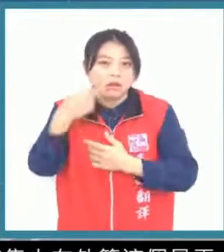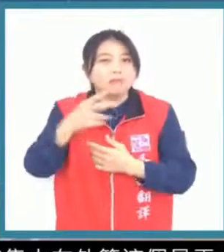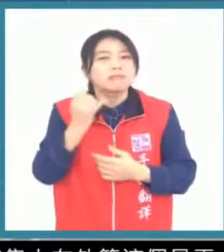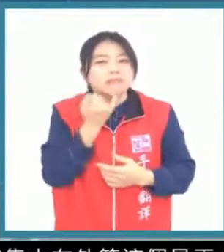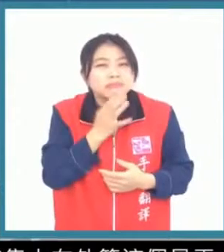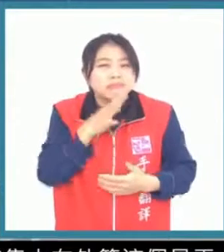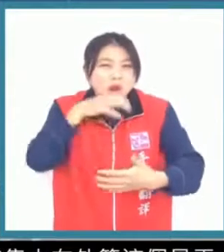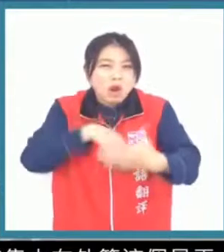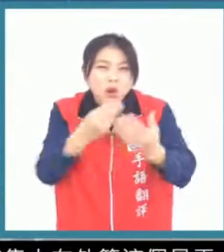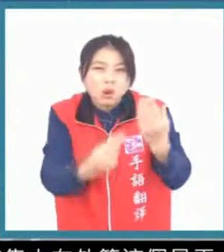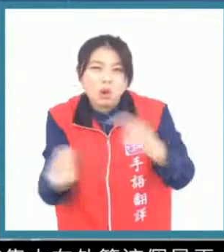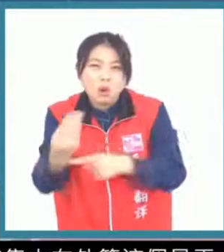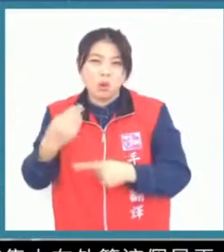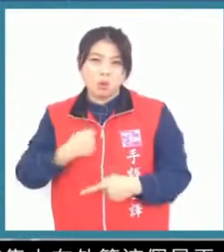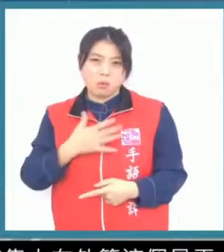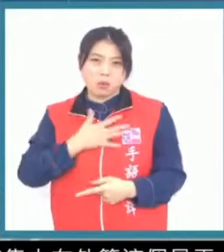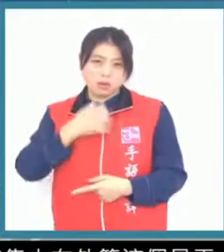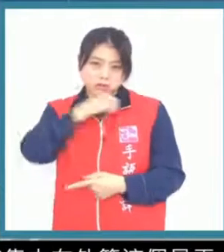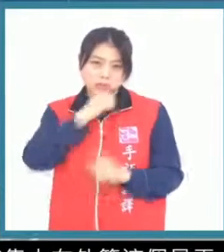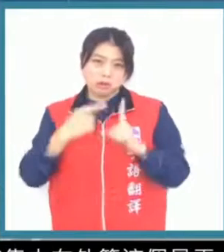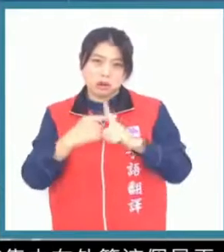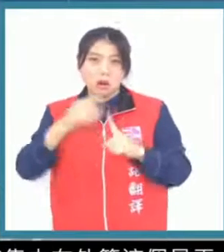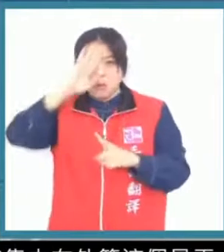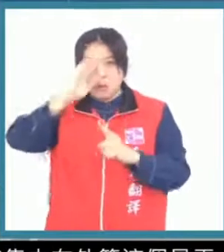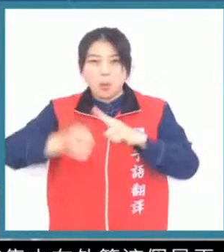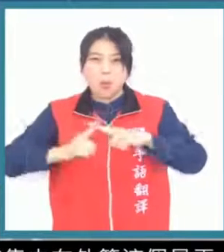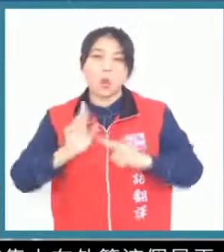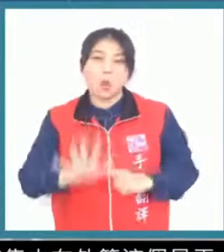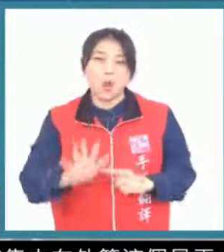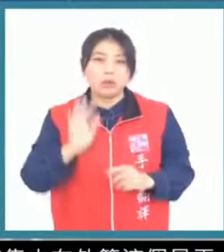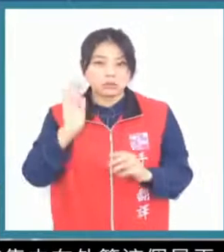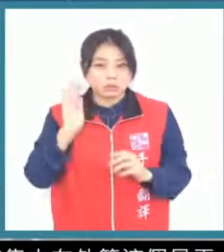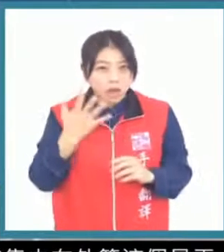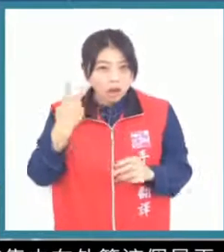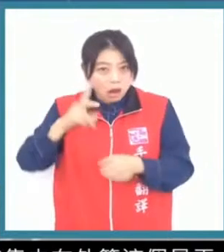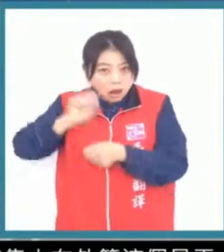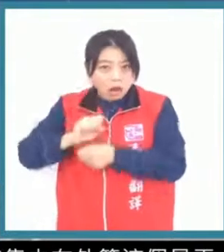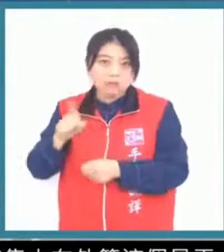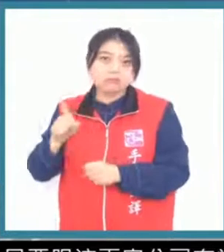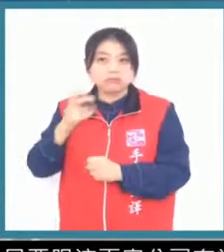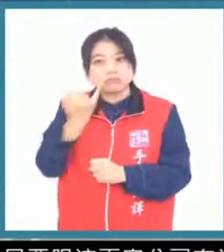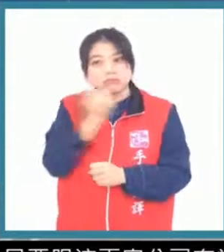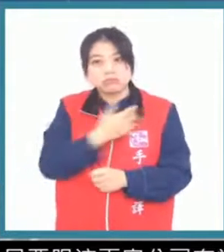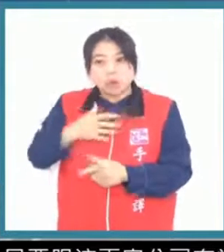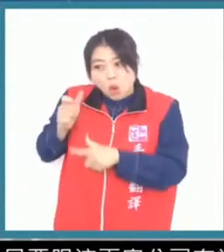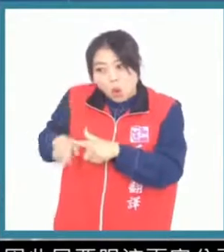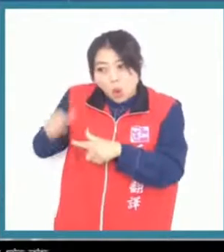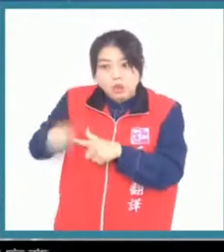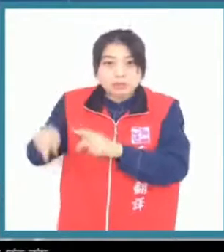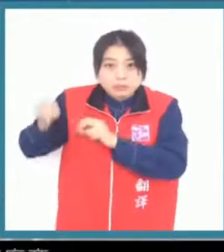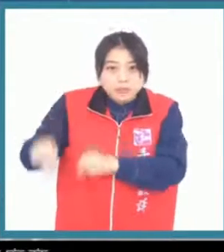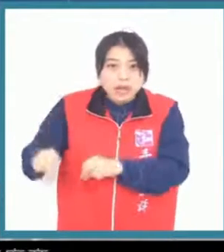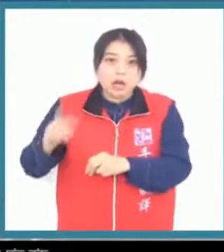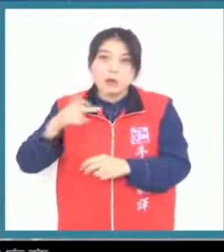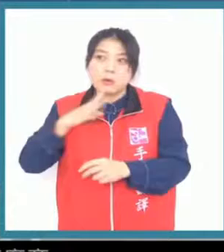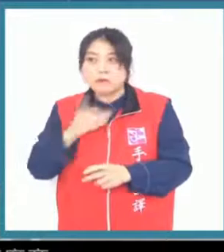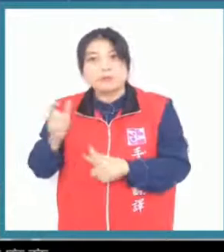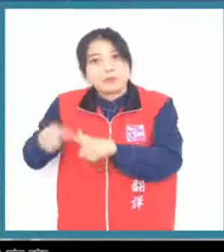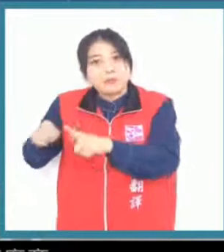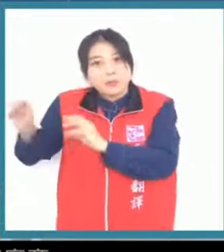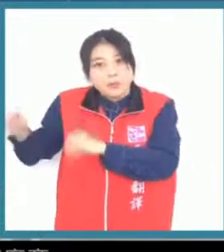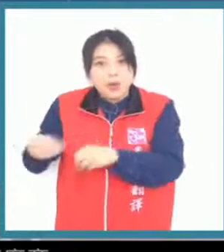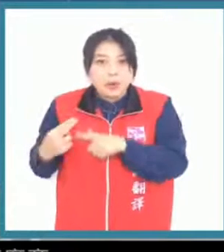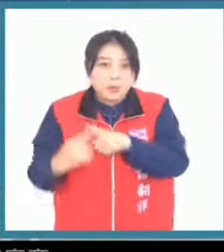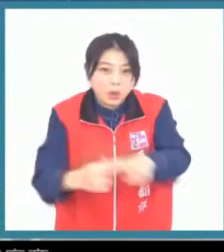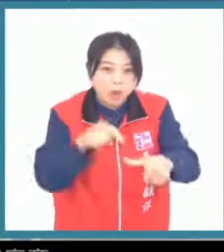要跟这两家公司有业务往来，或者是维修厂商，或者是有派遣劳工等等，都